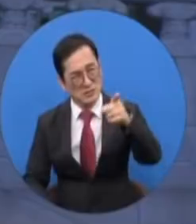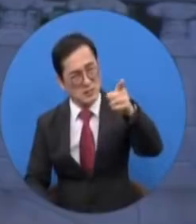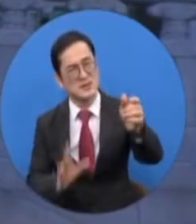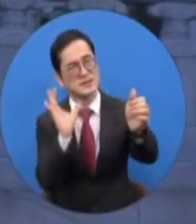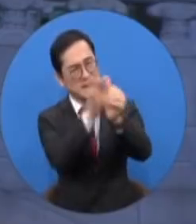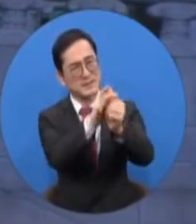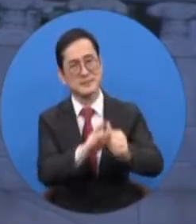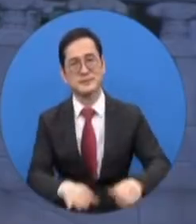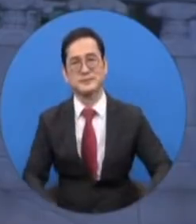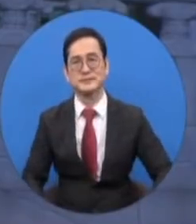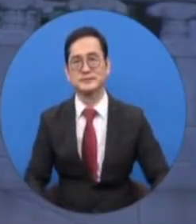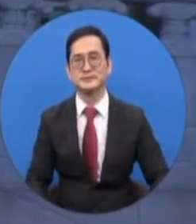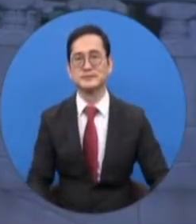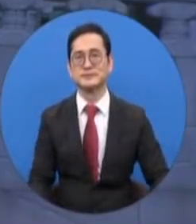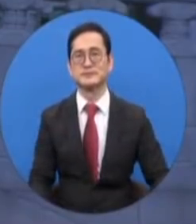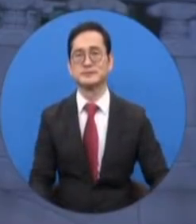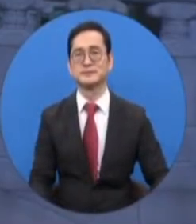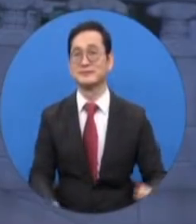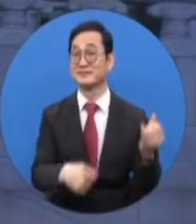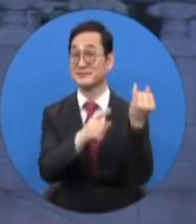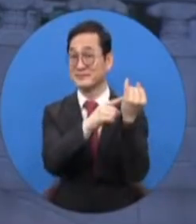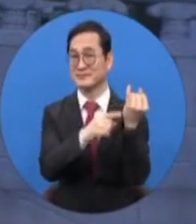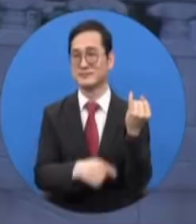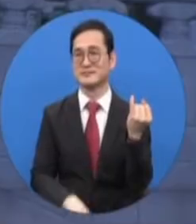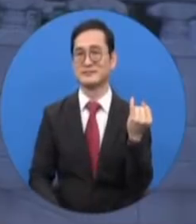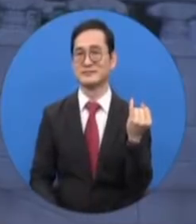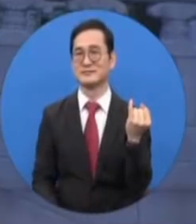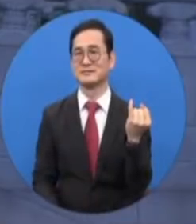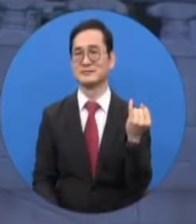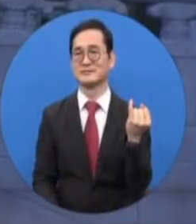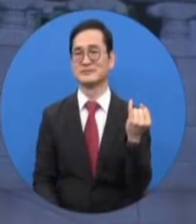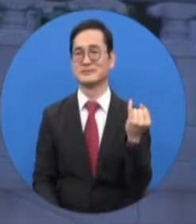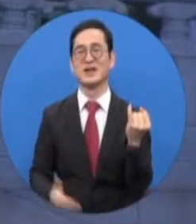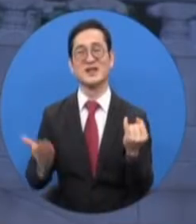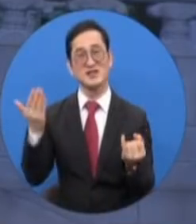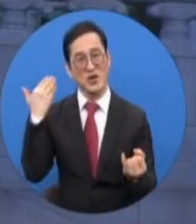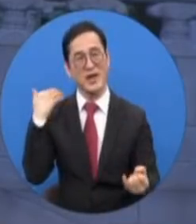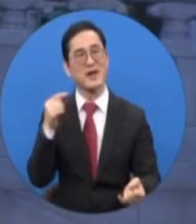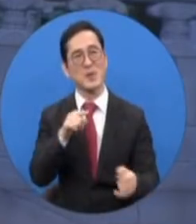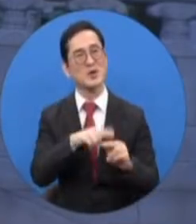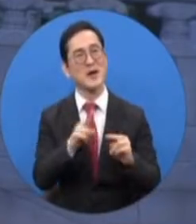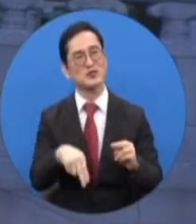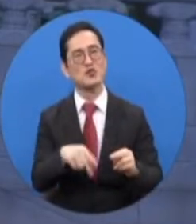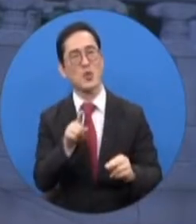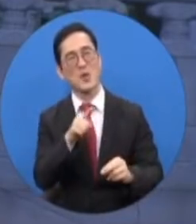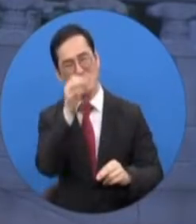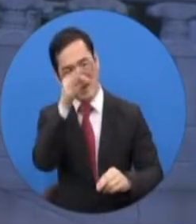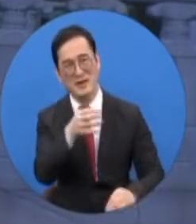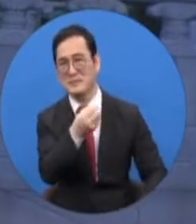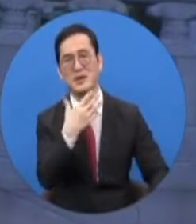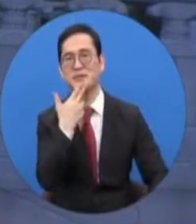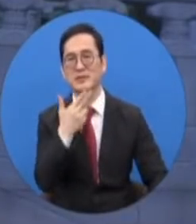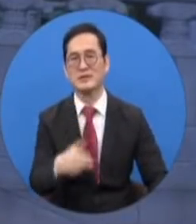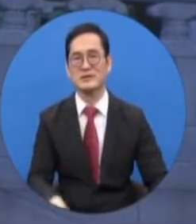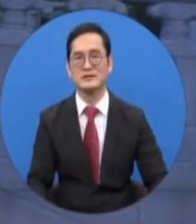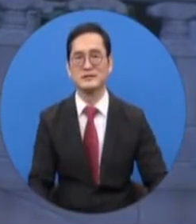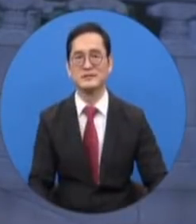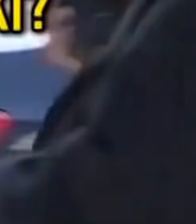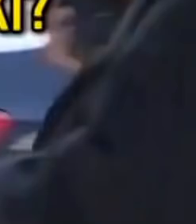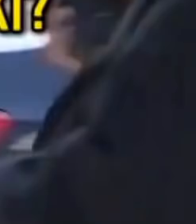노정희 중앙선관위원장은 지난 기자회견에서 본인의 거취에 대해서 이렇다 할 얘기를 표명하지 않고 있습니다. 들어보시죠.